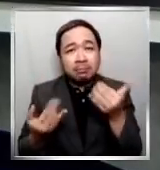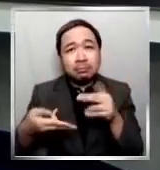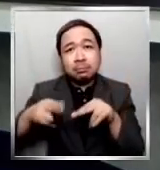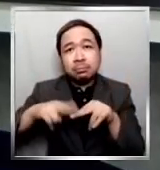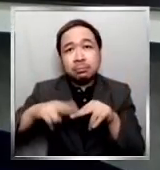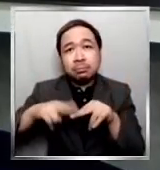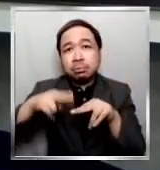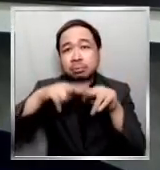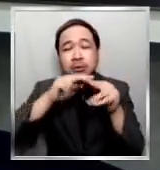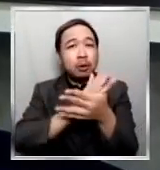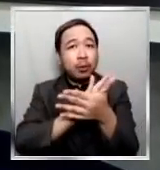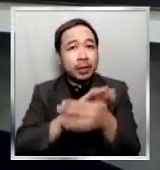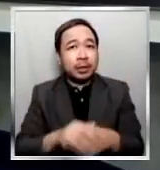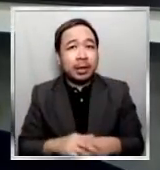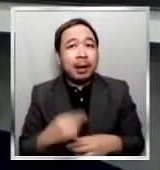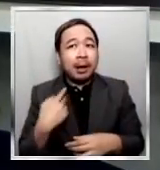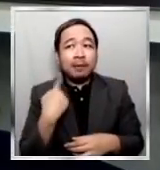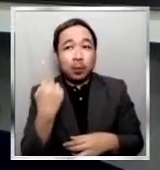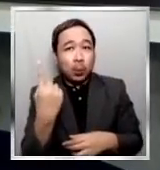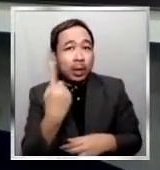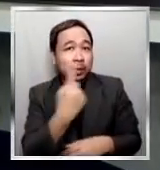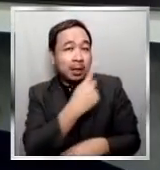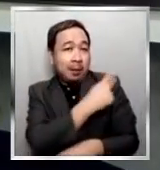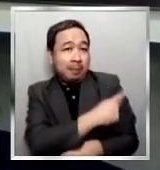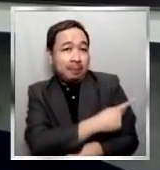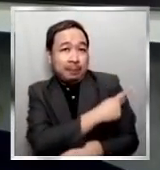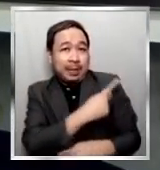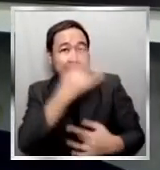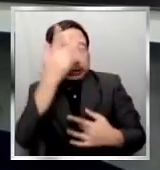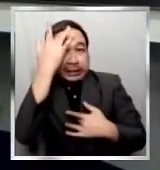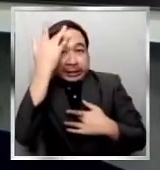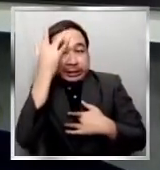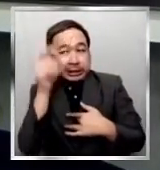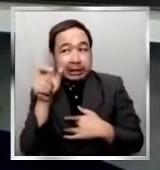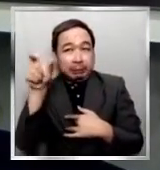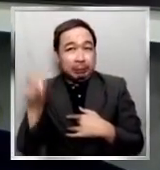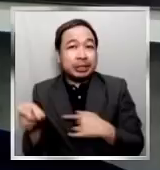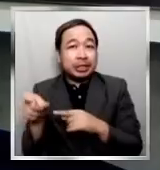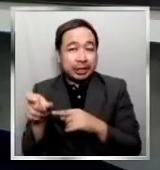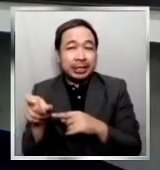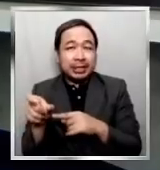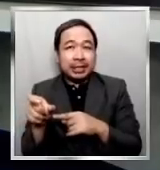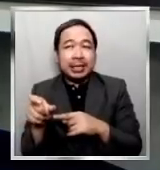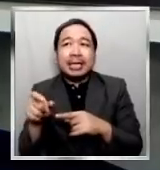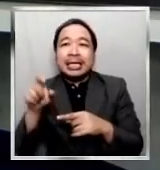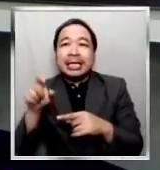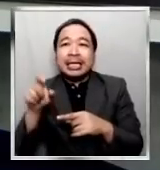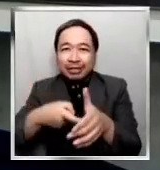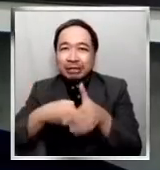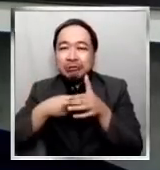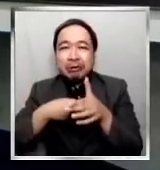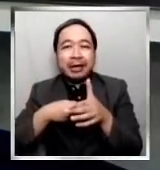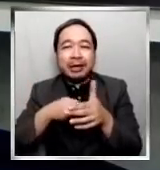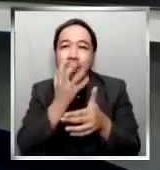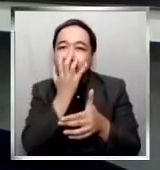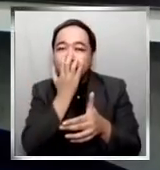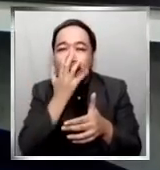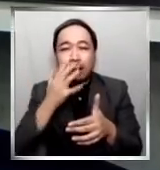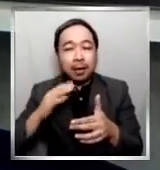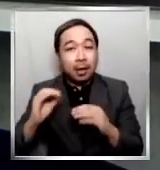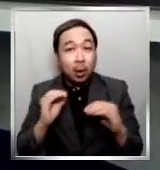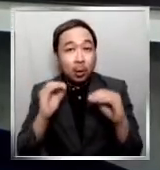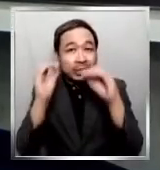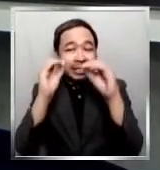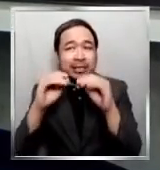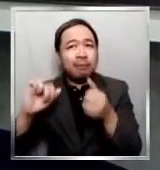isang pasyente raw kasi ay yung mga nakahiika ngay high flow oxygen ay nakakaubos ng isang tangke sa loob